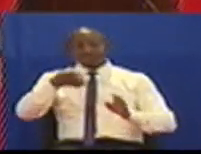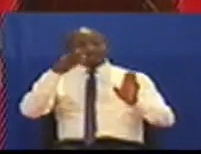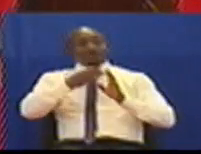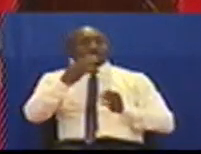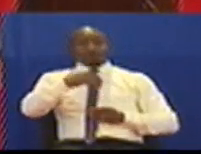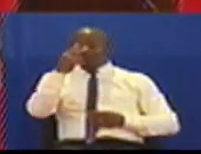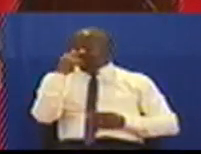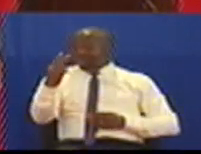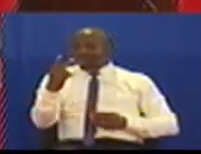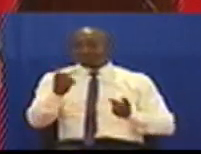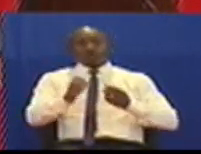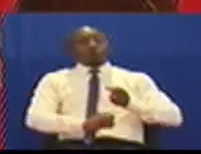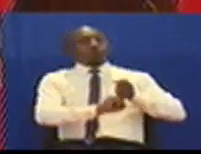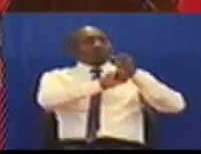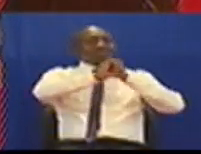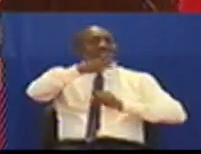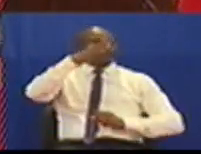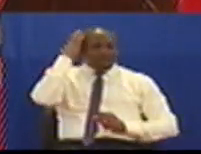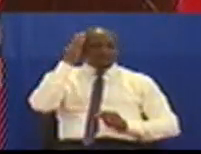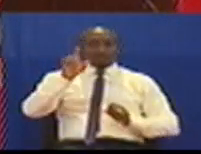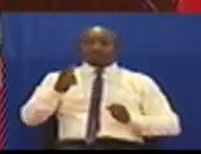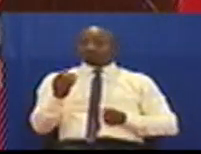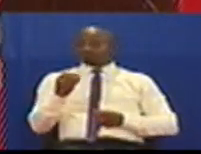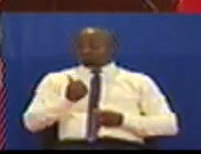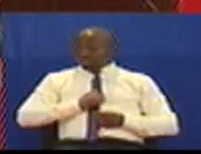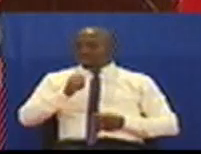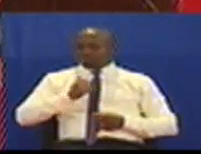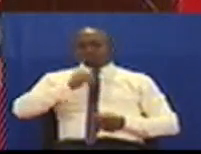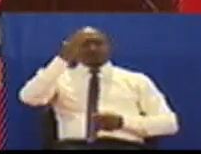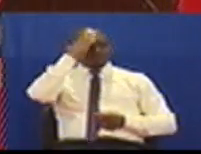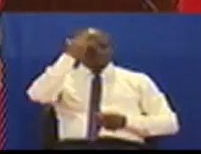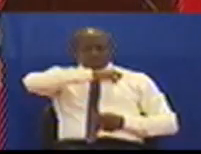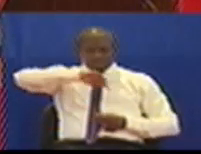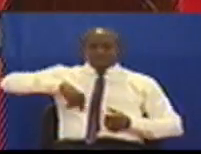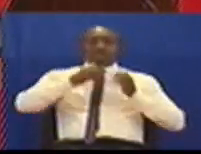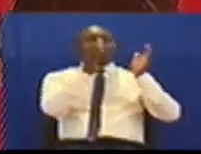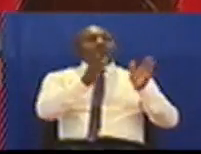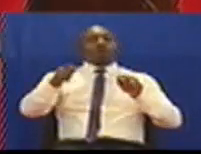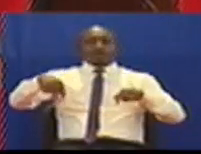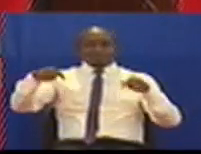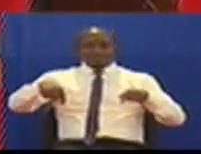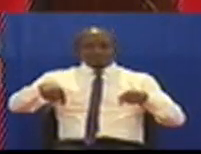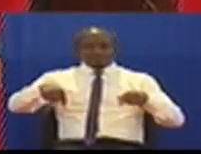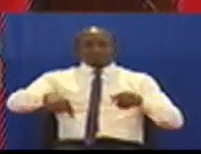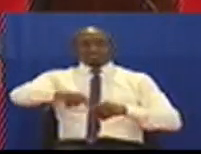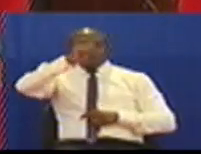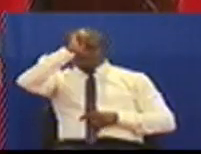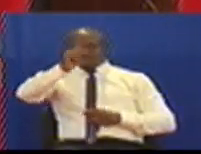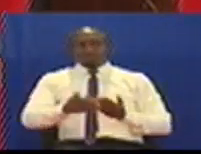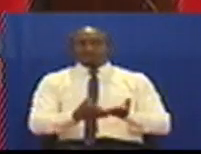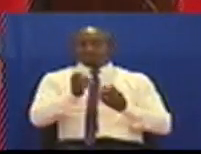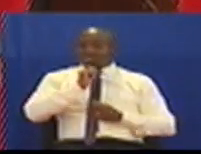kwamba na yeye anaunga mkono serikali, lakini kinafsi tunafahamiana sisi binadamu wenyewe humu ndani. Mheshimiwa Naibu Spika, nianze